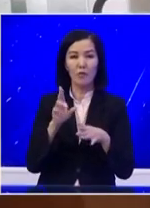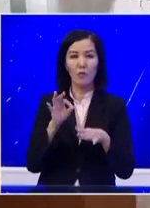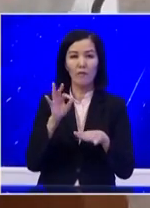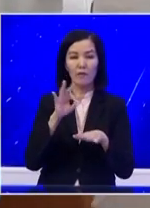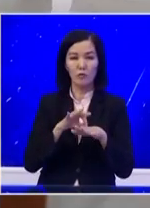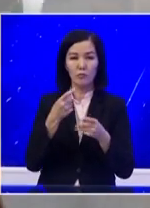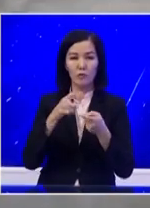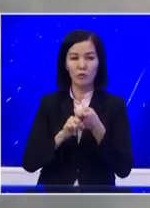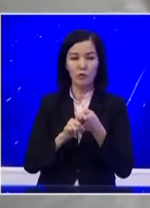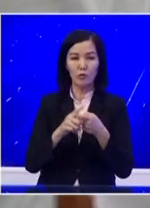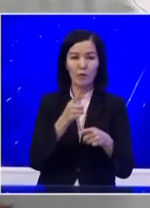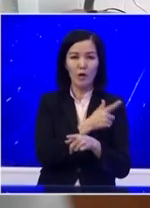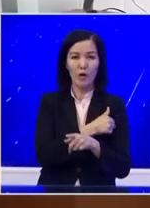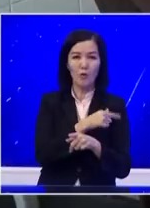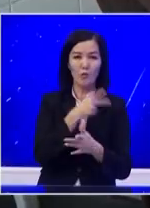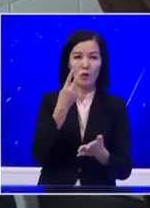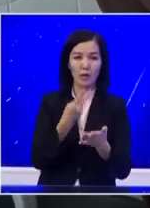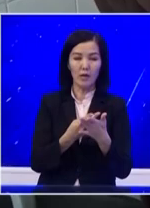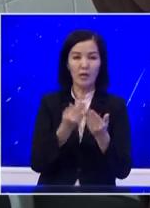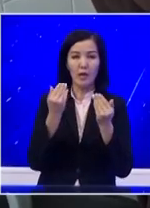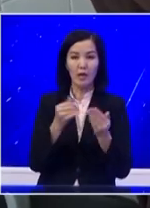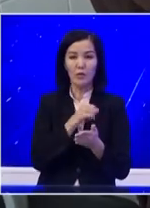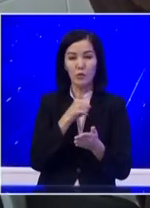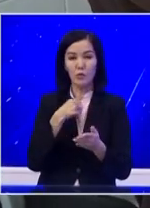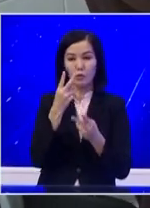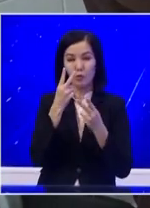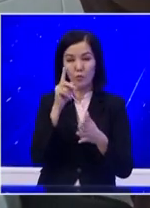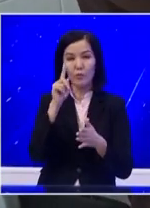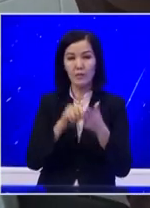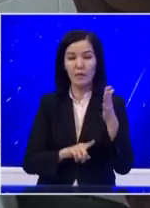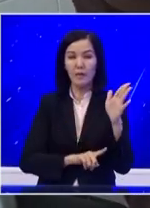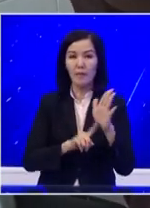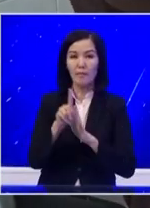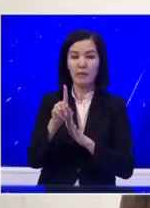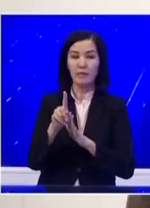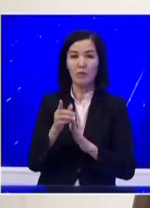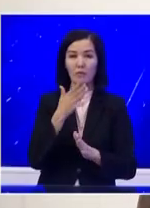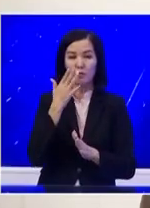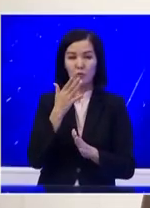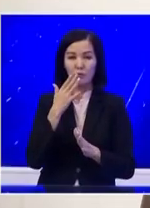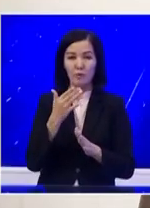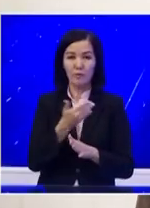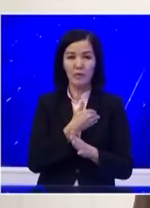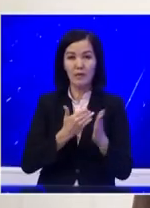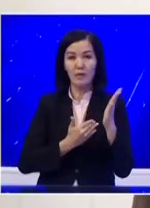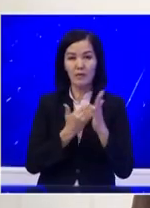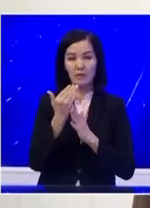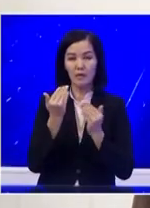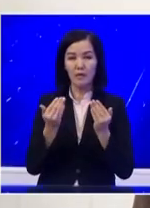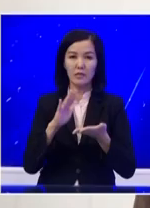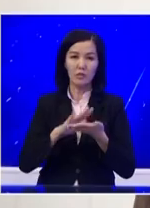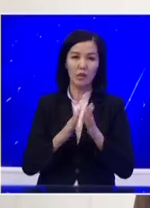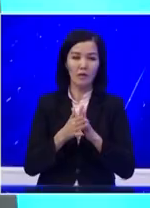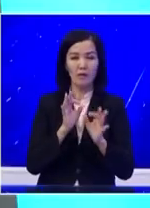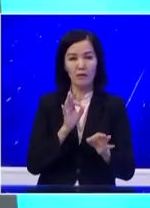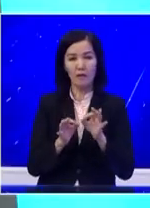вирусына шалдығып, ауруханаға түсіпті. Енді көзіміз жетті дейді. Бастапқыда жөтел қысып, дене қызуы көтерілген, қазір жағдайлары қалыпты.